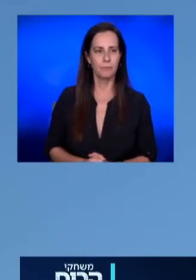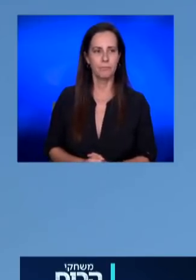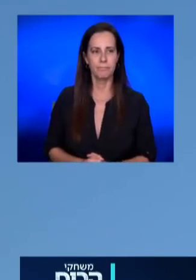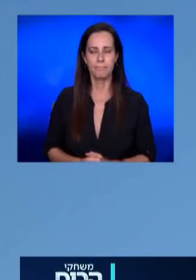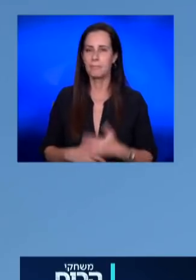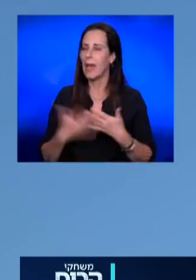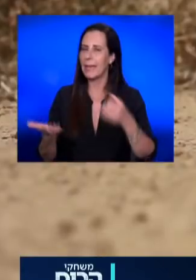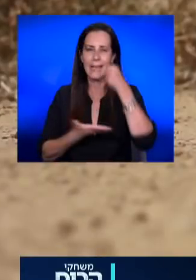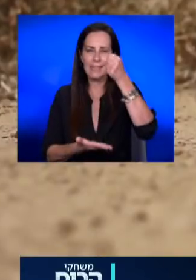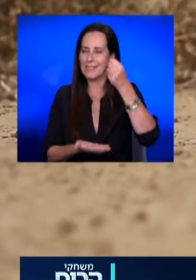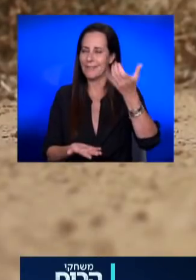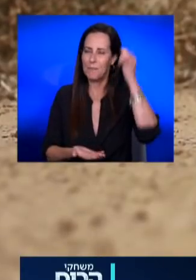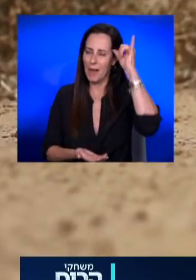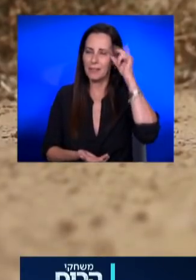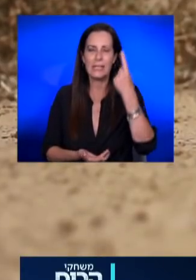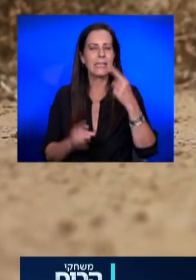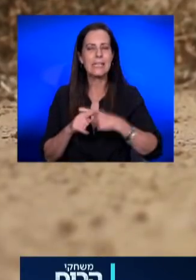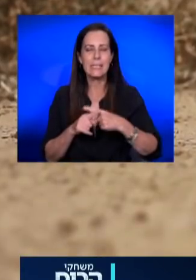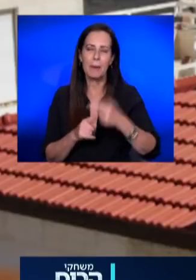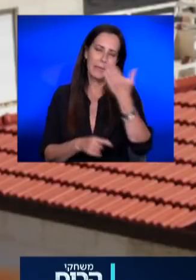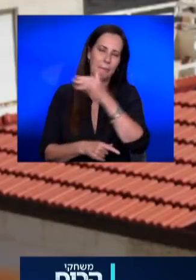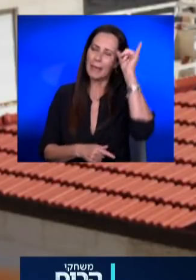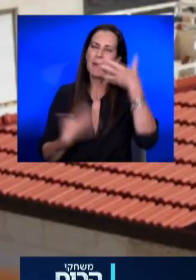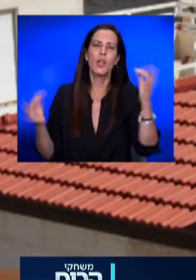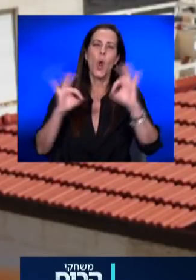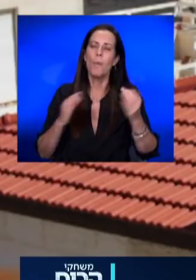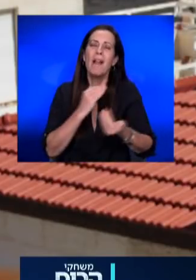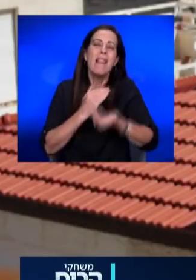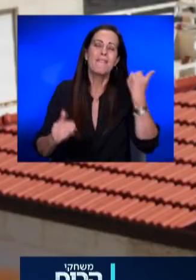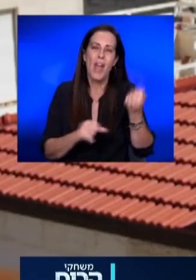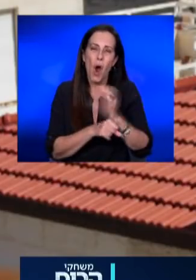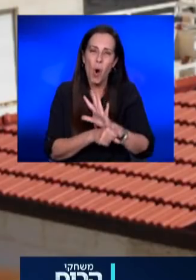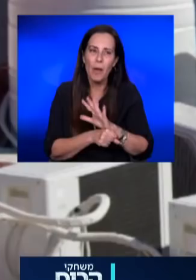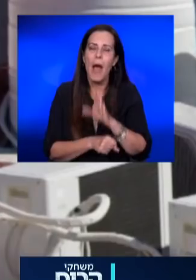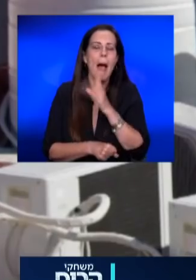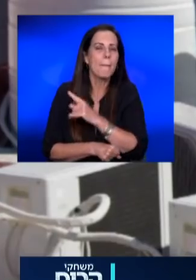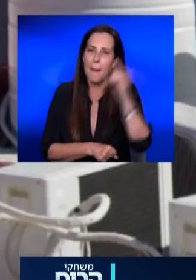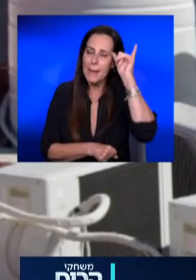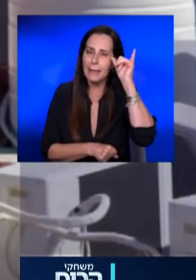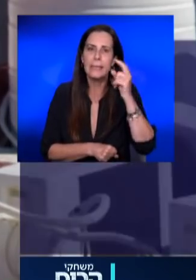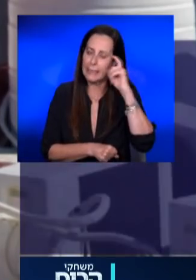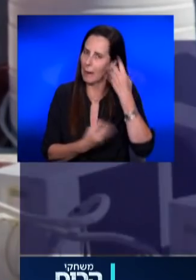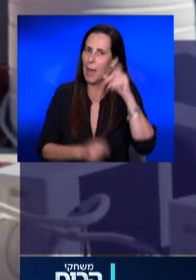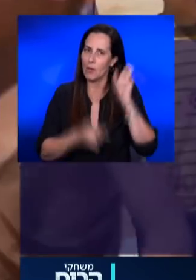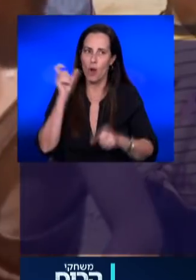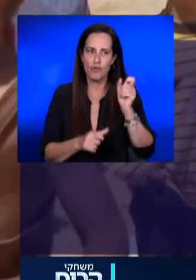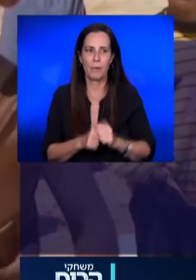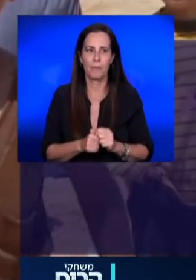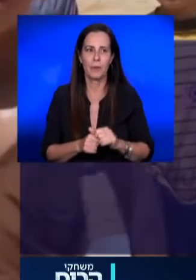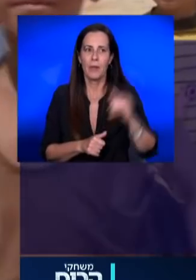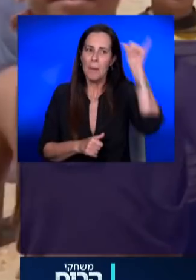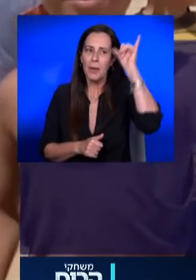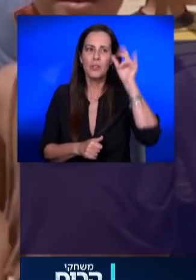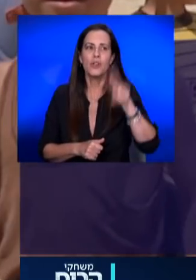המחסור במשאבים בירדן הוא אחד מסימני העיקר שלה. עוד הרבה לפני הקורונה, הבעיה הזו הטרידה רבים. בפלאורדום